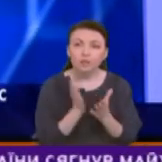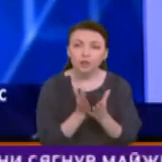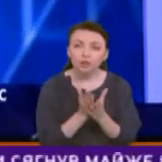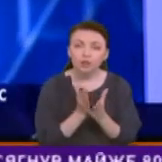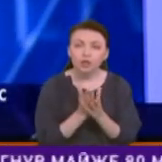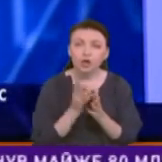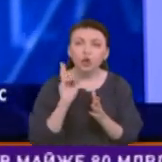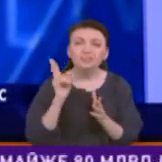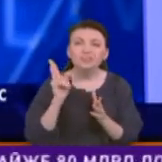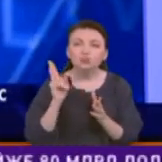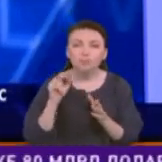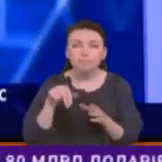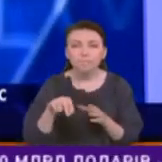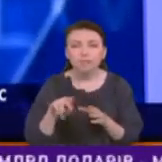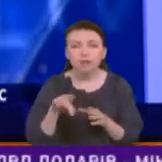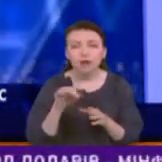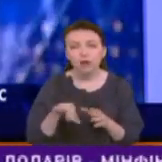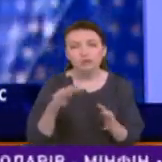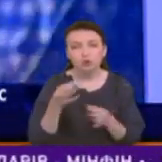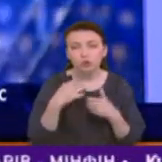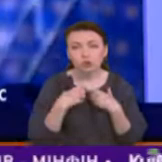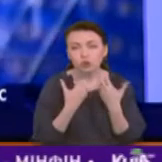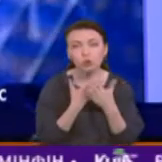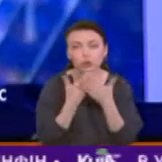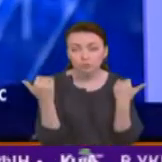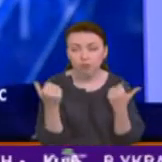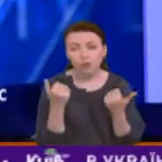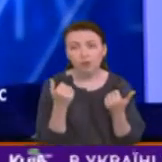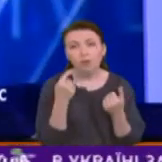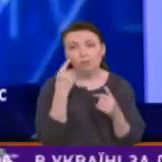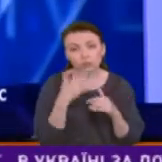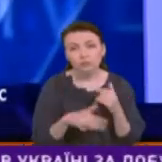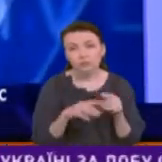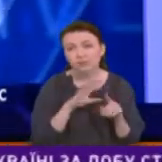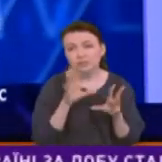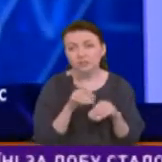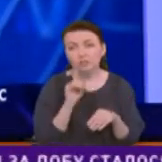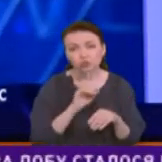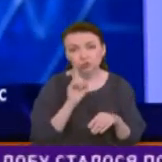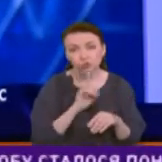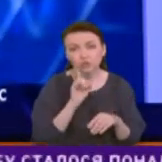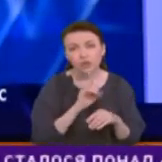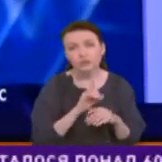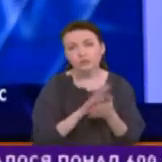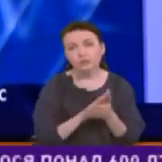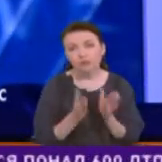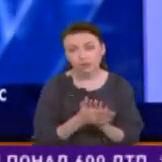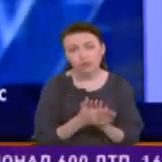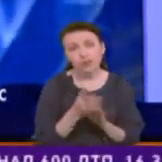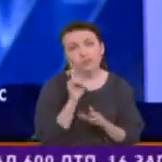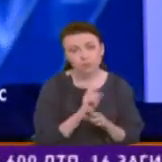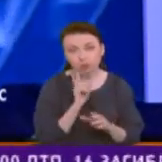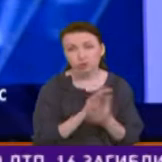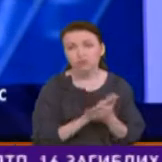належать Константинопольському патріархату. Тобто нічого страшного немає. І те, ми розуміємо, що це все тимчасові стани. Тимчасові. Да,